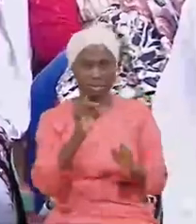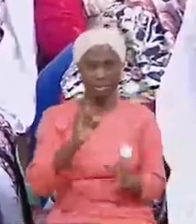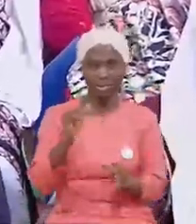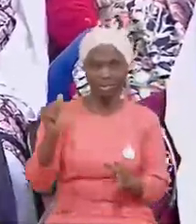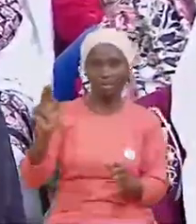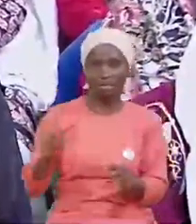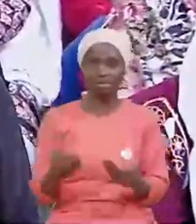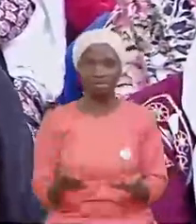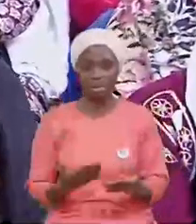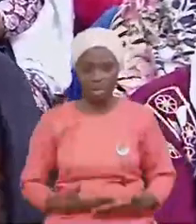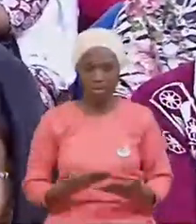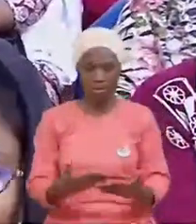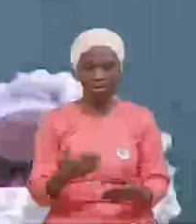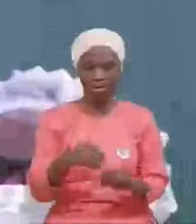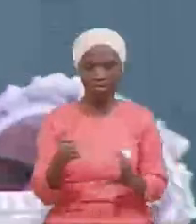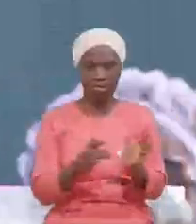Né dans un foyer chrétien.